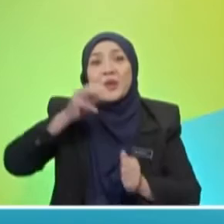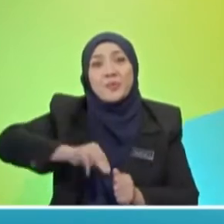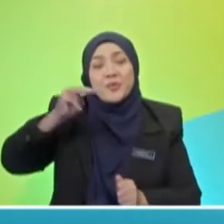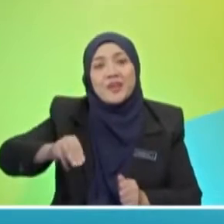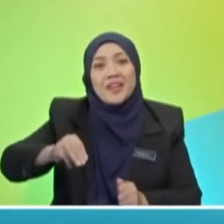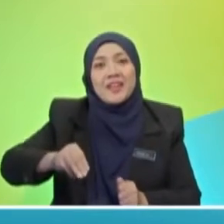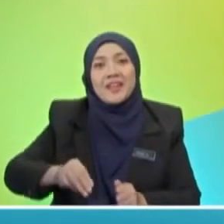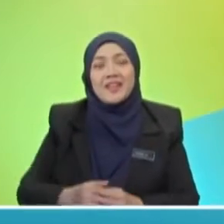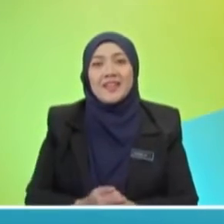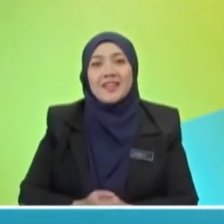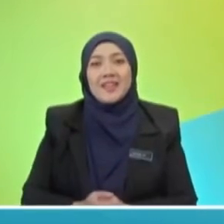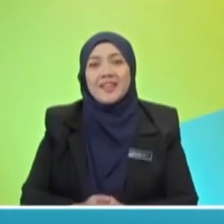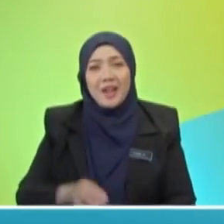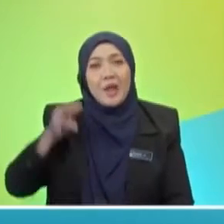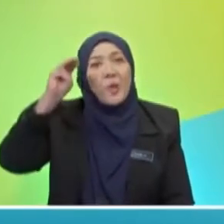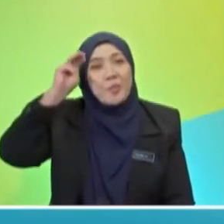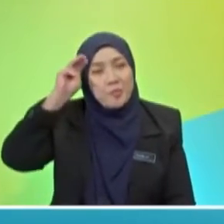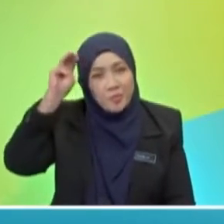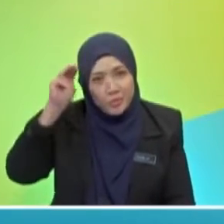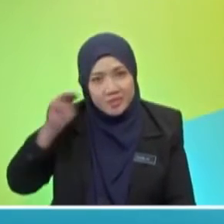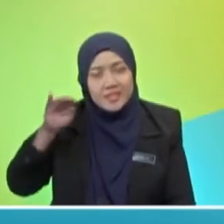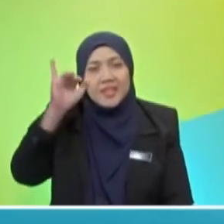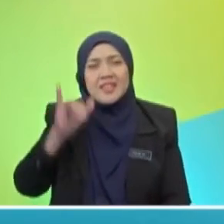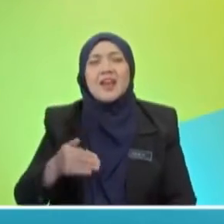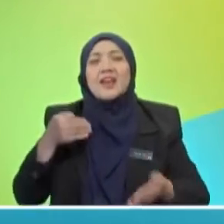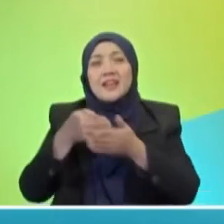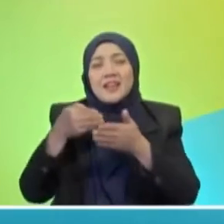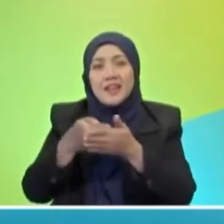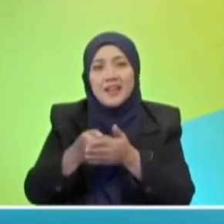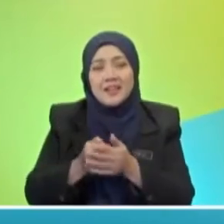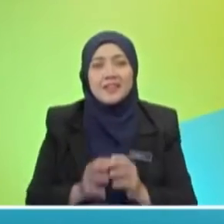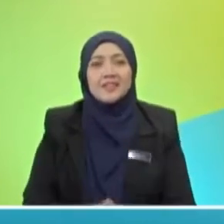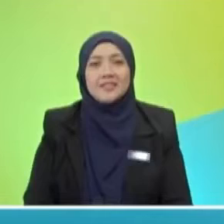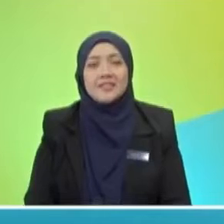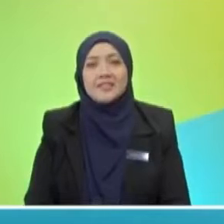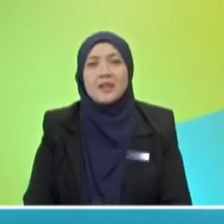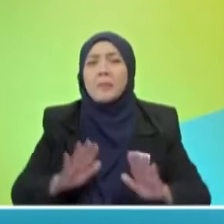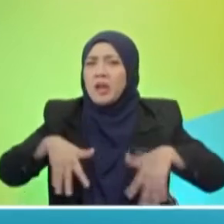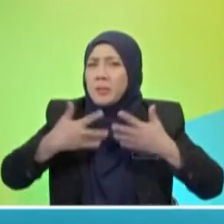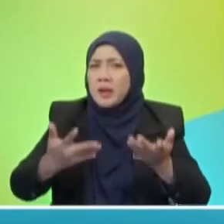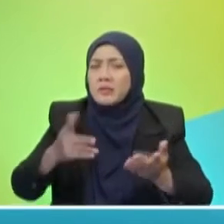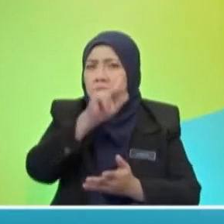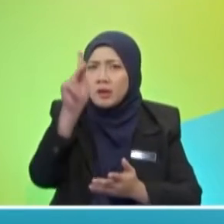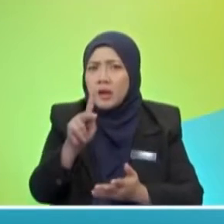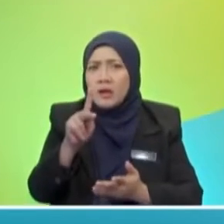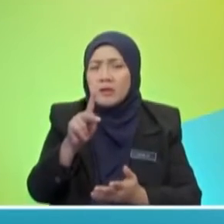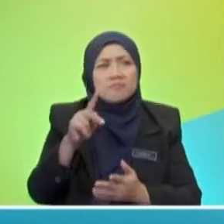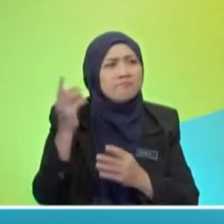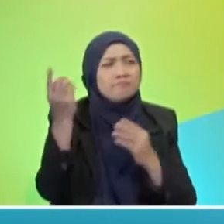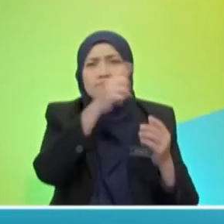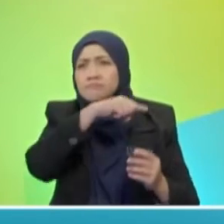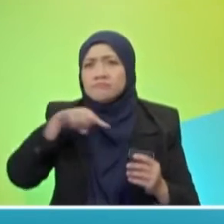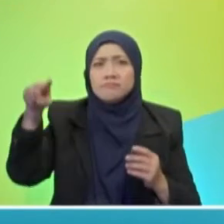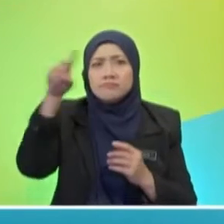tu? Ya, Munzir. Munzir, kita tengok apakah soalannya. Bagaimanakah suasana di tempat